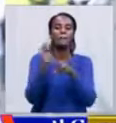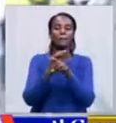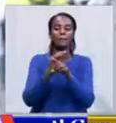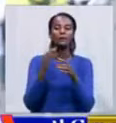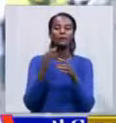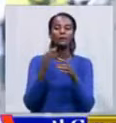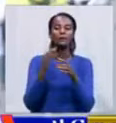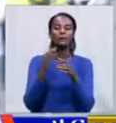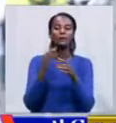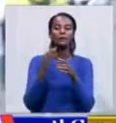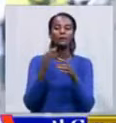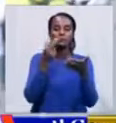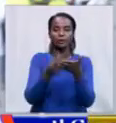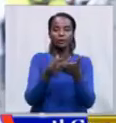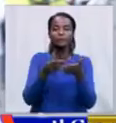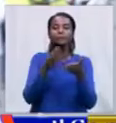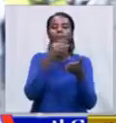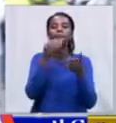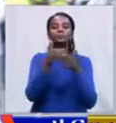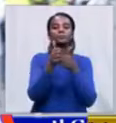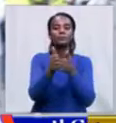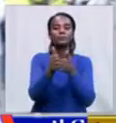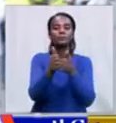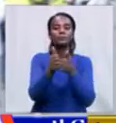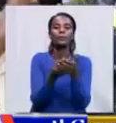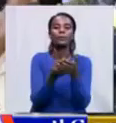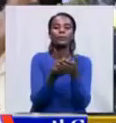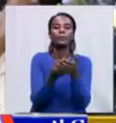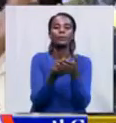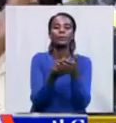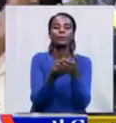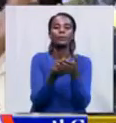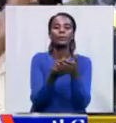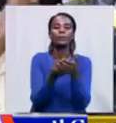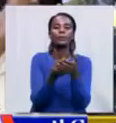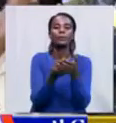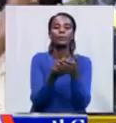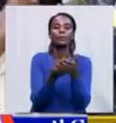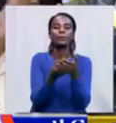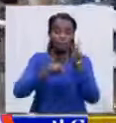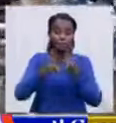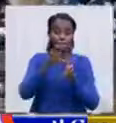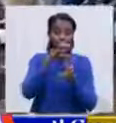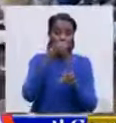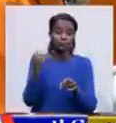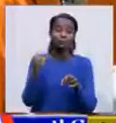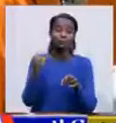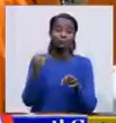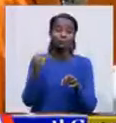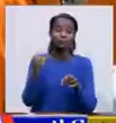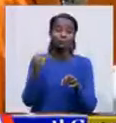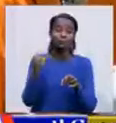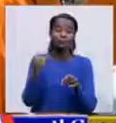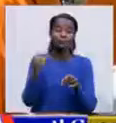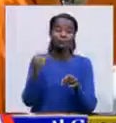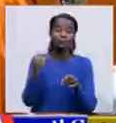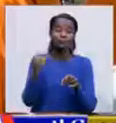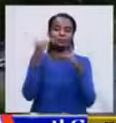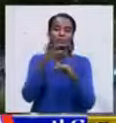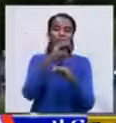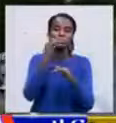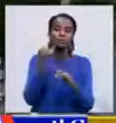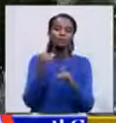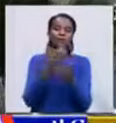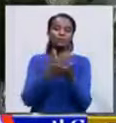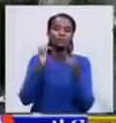በጎ ፈቃደኛ አመራሩ በሙሉ ተሳትፎ ነው ይሄ ስራ እየሰራን ያለ ነው። ይህንኑ በህብረተሰቡ ዘንድ የሚስተዋለውን የግንዛቤ ውስንነቶች መቅረፍ